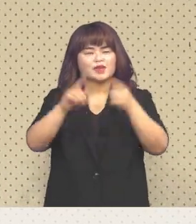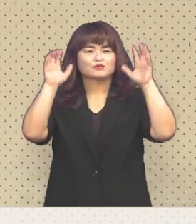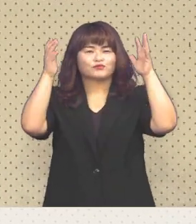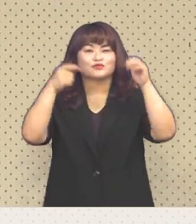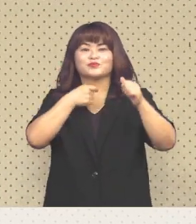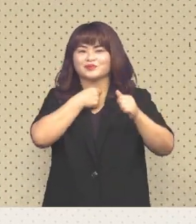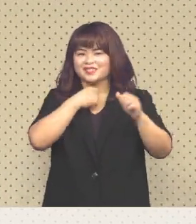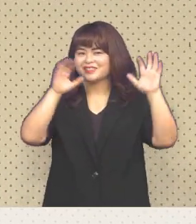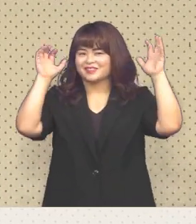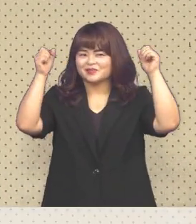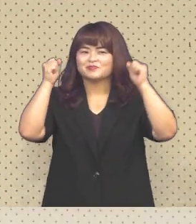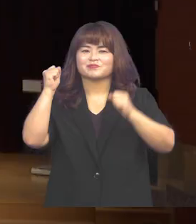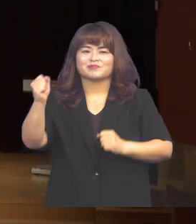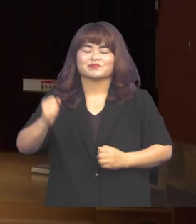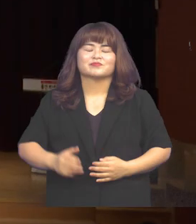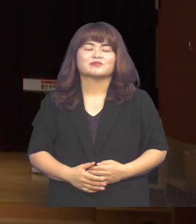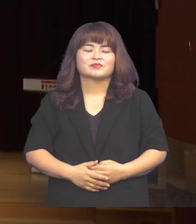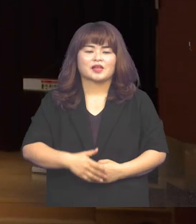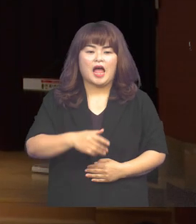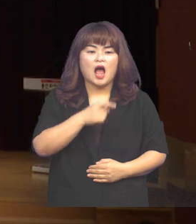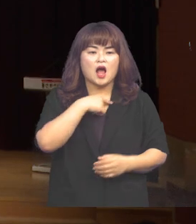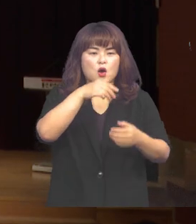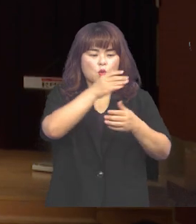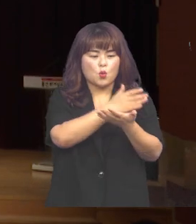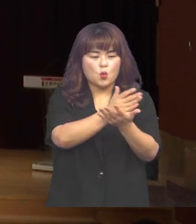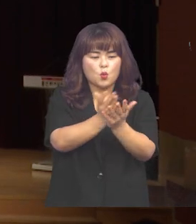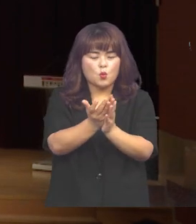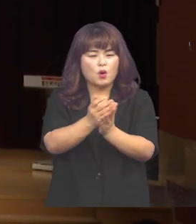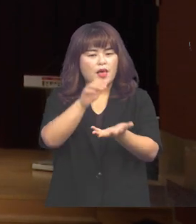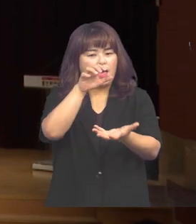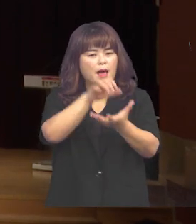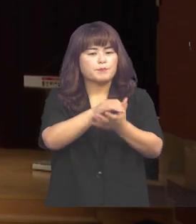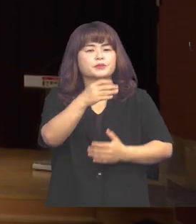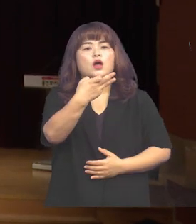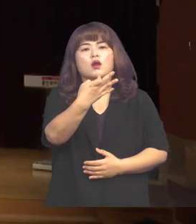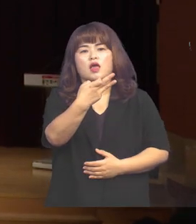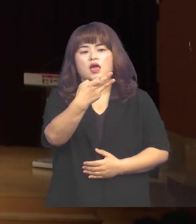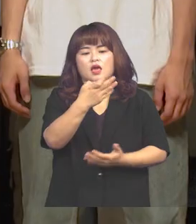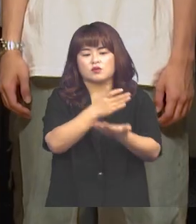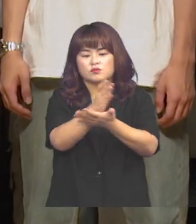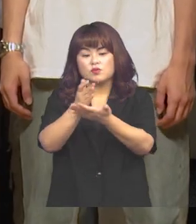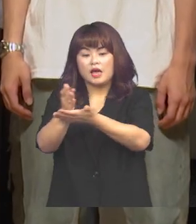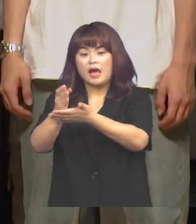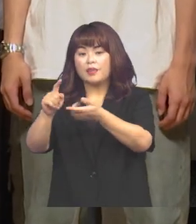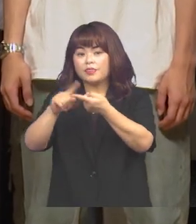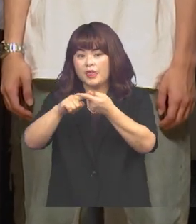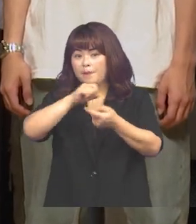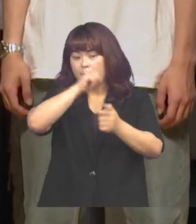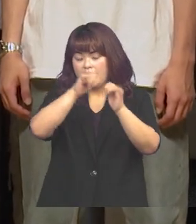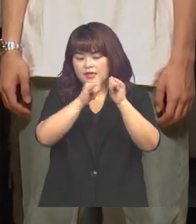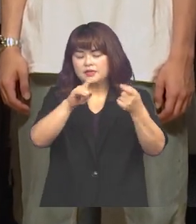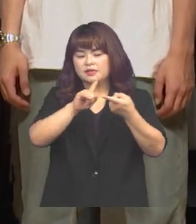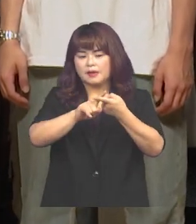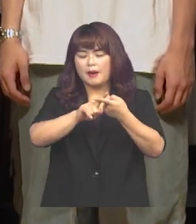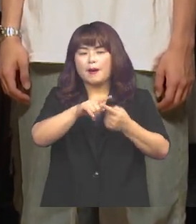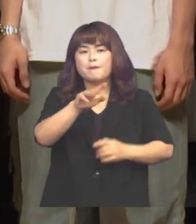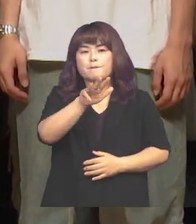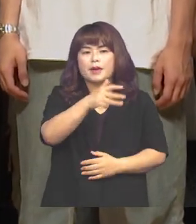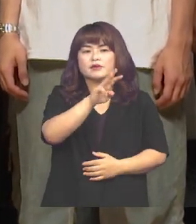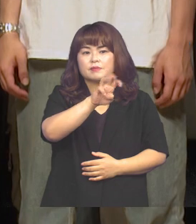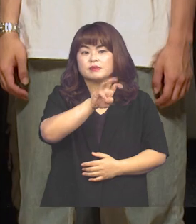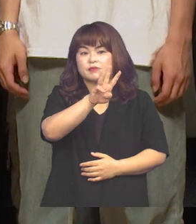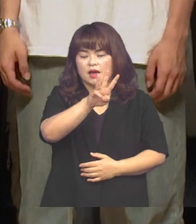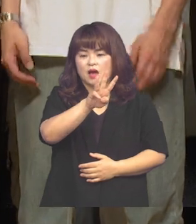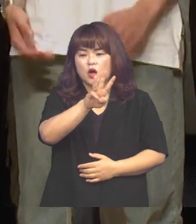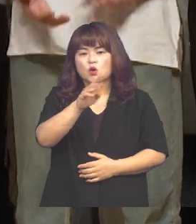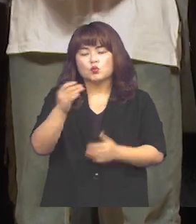여러분들 응원합니다. 화이팅입니다. 이날 철쭉, 진학, 효행 등 총 14개 분야에서 장학생으로 선발된